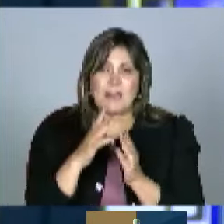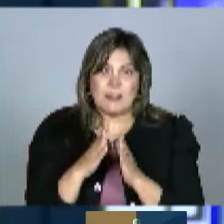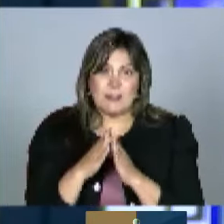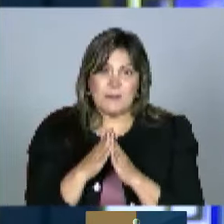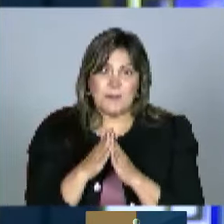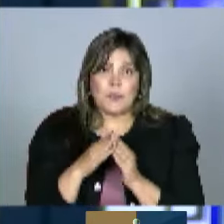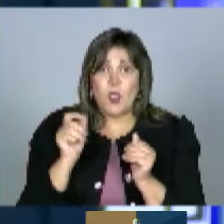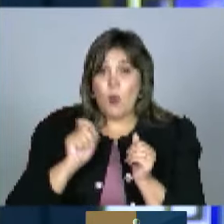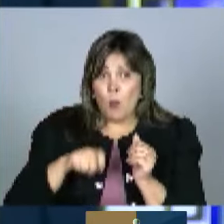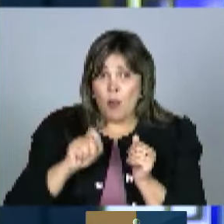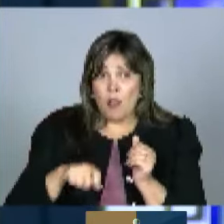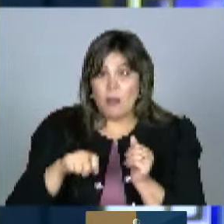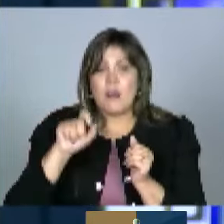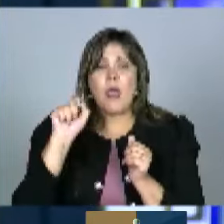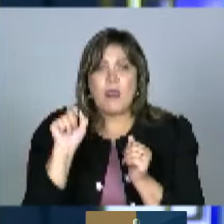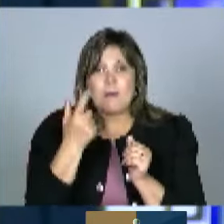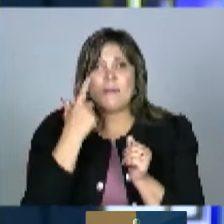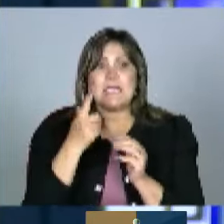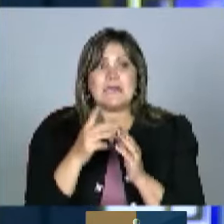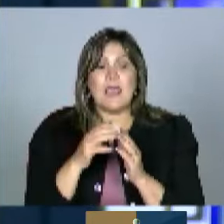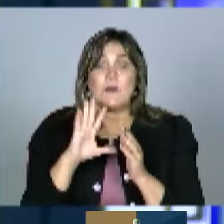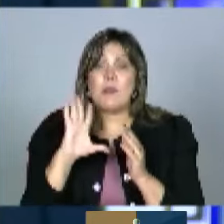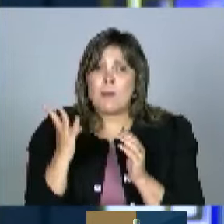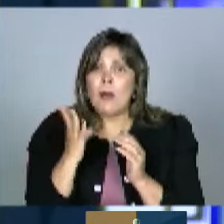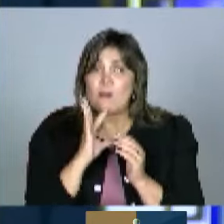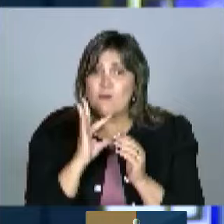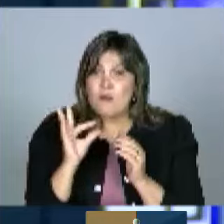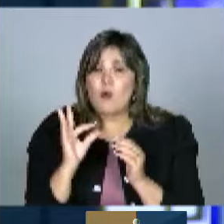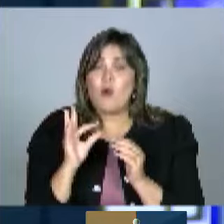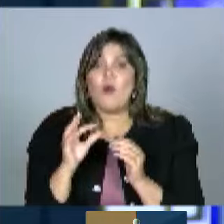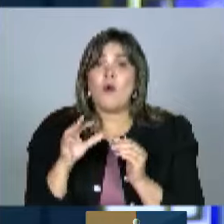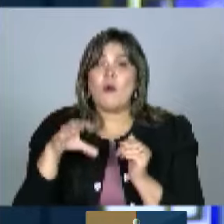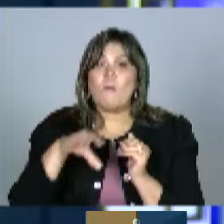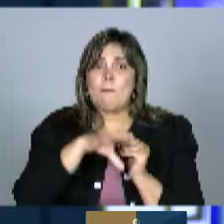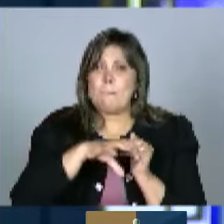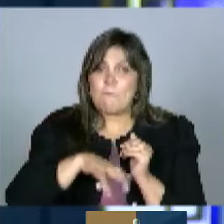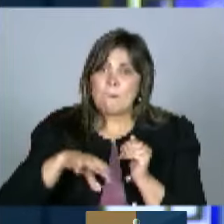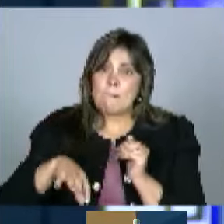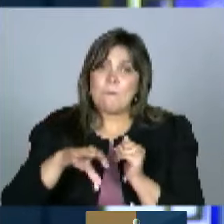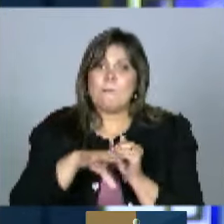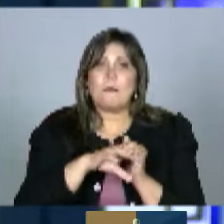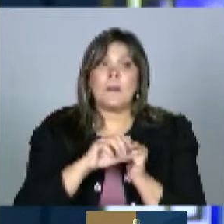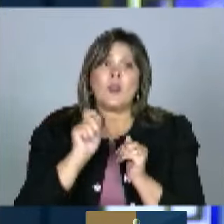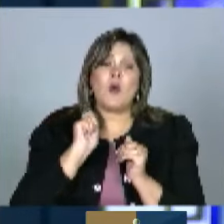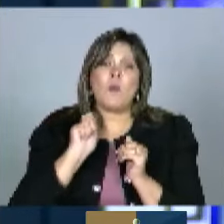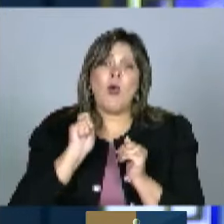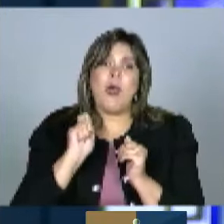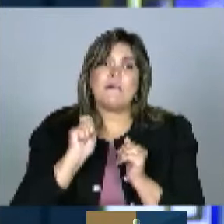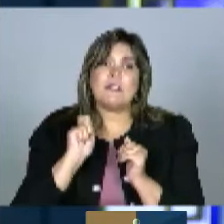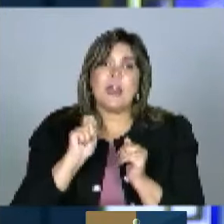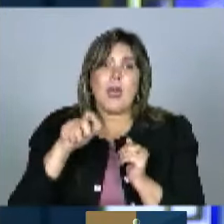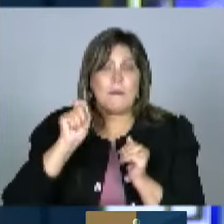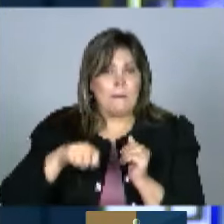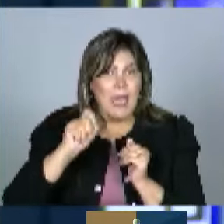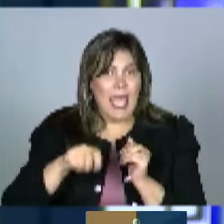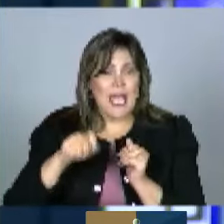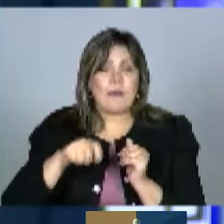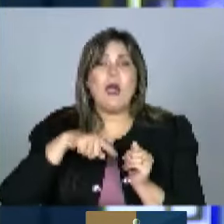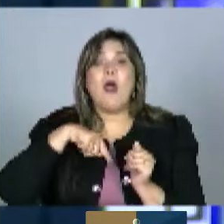والقضاء المستعجل يقى في كل مضريه من المدريات محكمه قضاء مستعجل